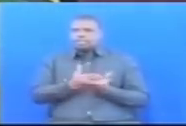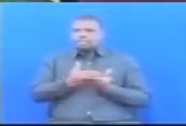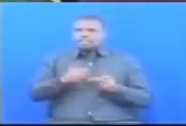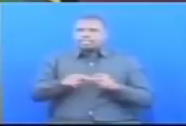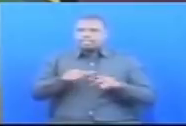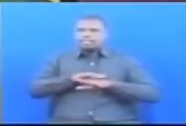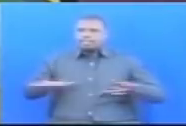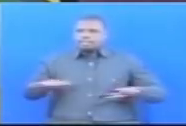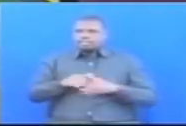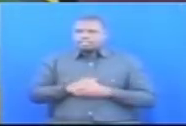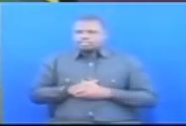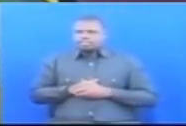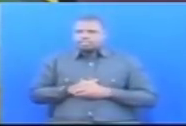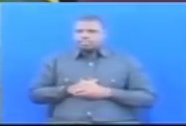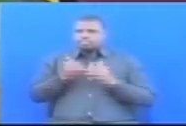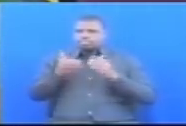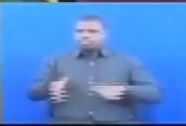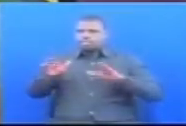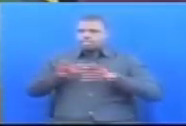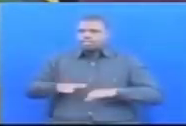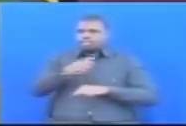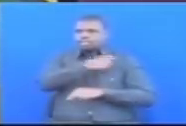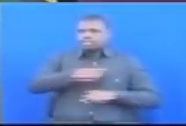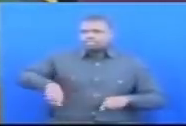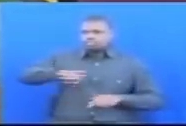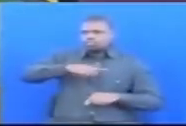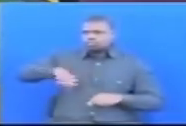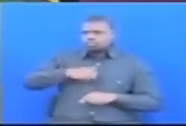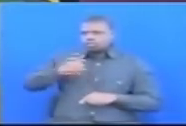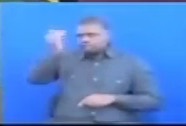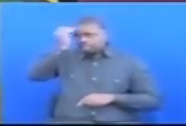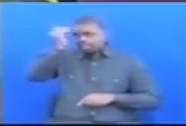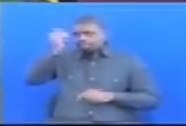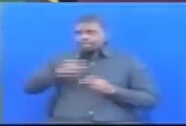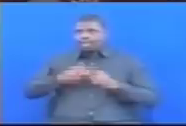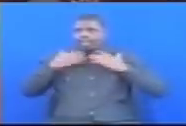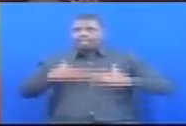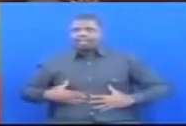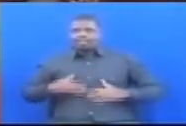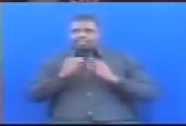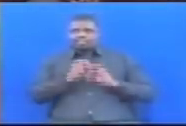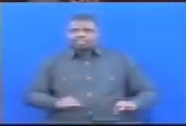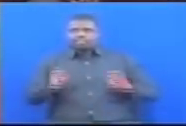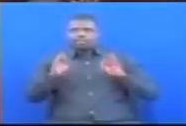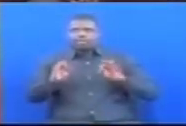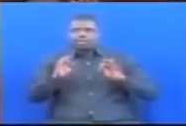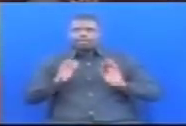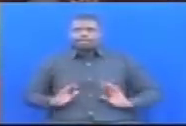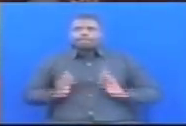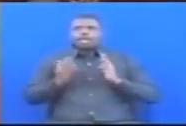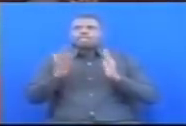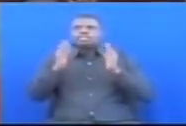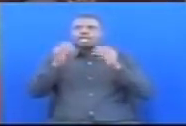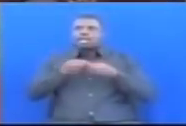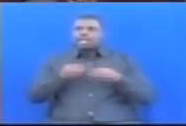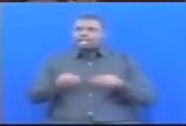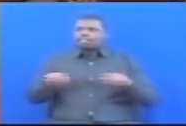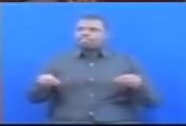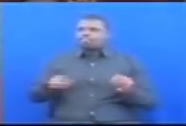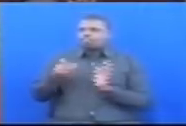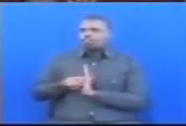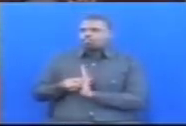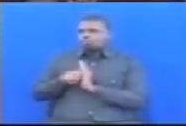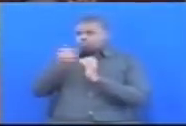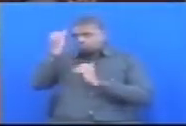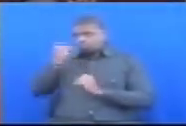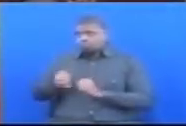na amani. Umjalie rais wetu hekima, afya njema na maisha marefu, ili pamoja na unaomshauri